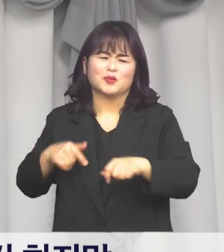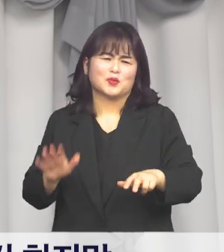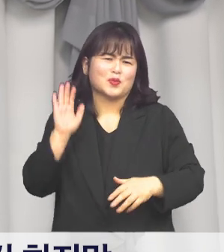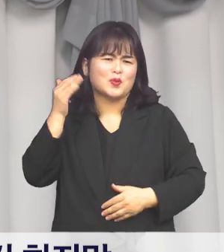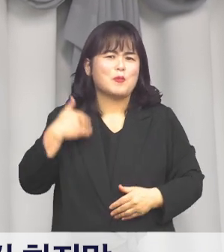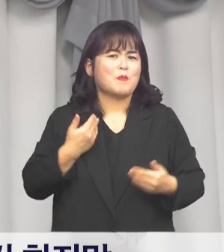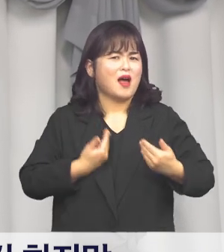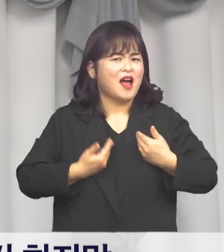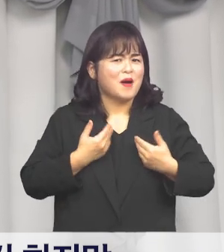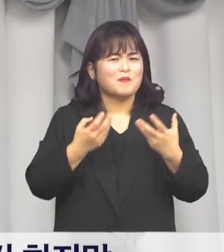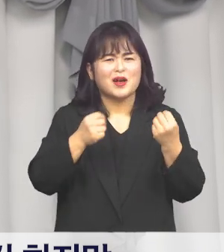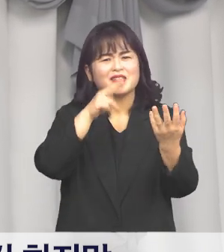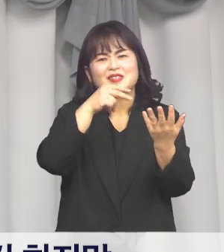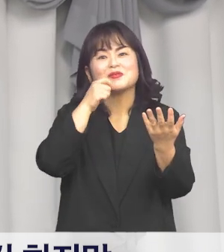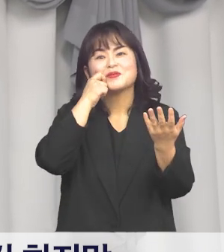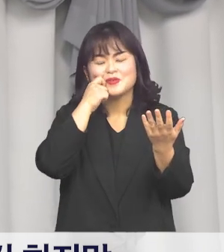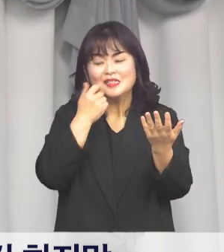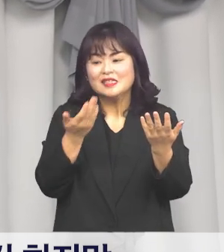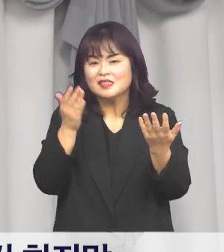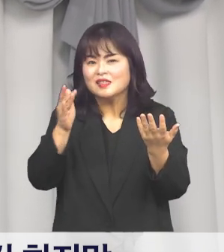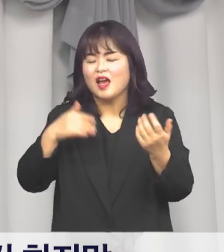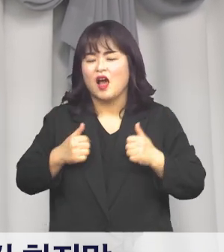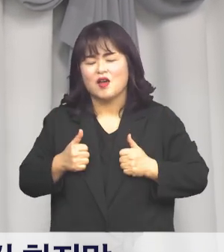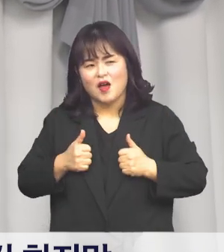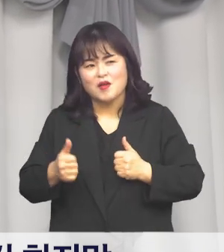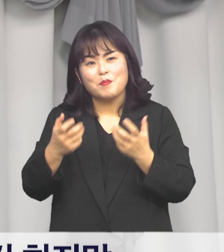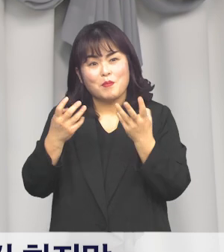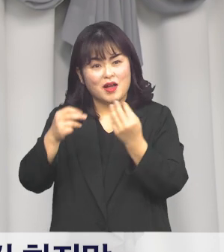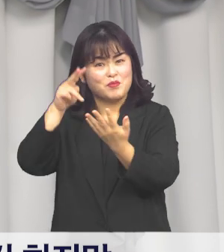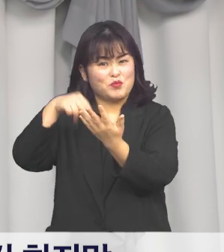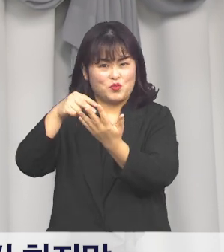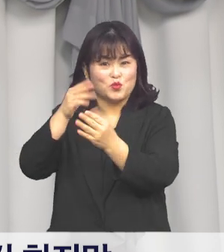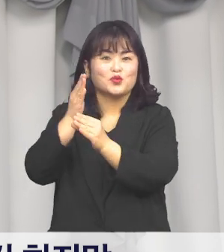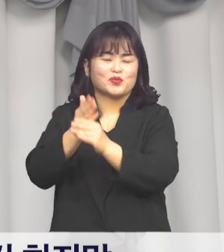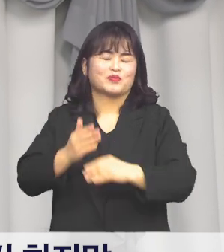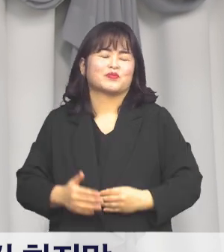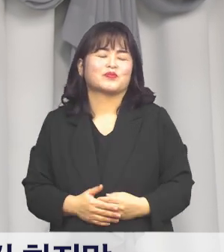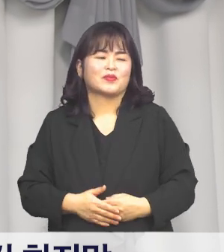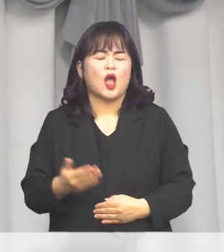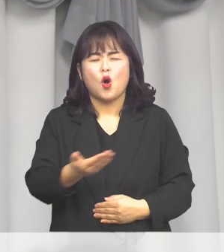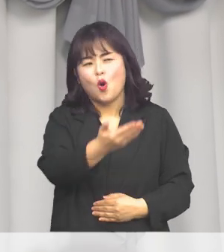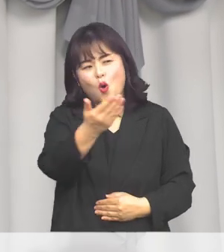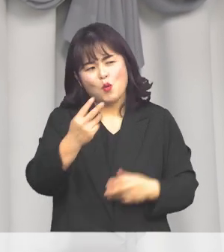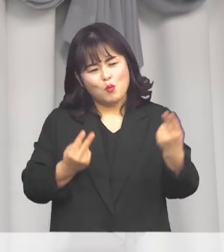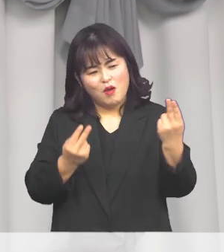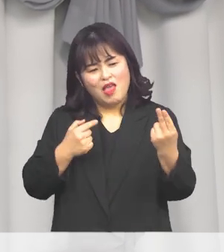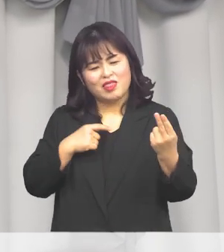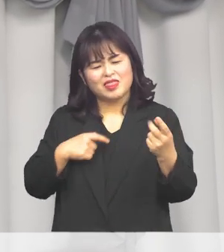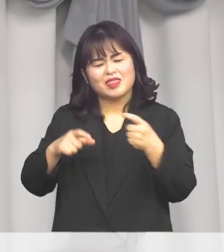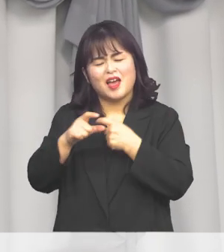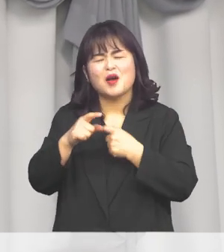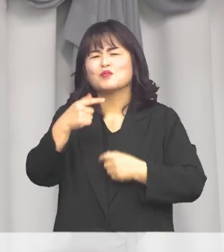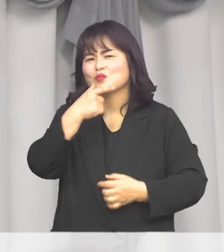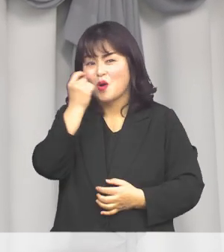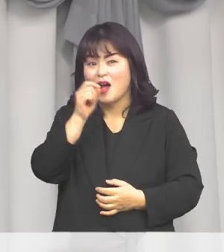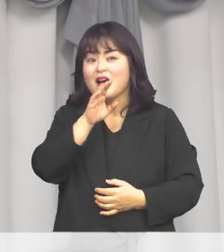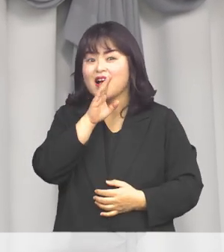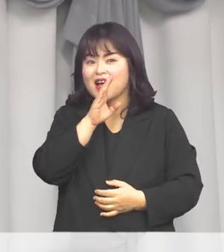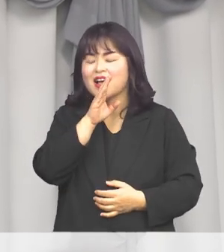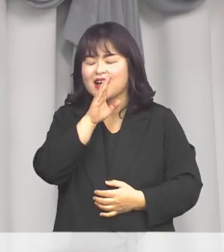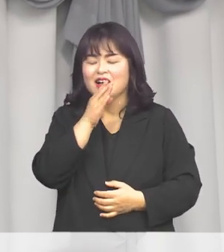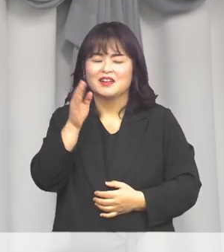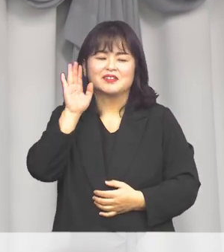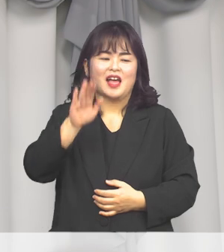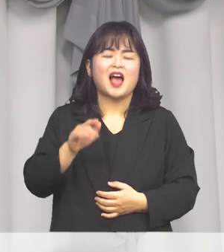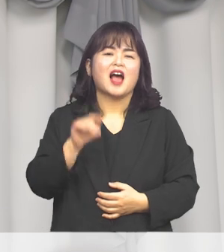바빠가지고 많이 못 보긴 하지만 그래도 열심히 보는 편에 속합니다. 여러분들에 비하면 많이 못 미칠 것